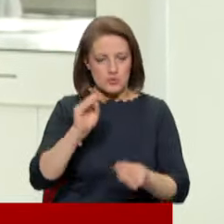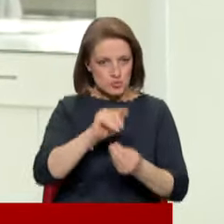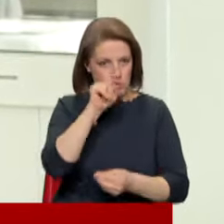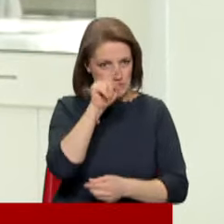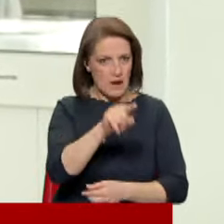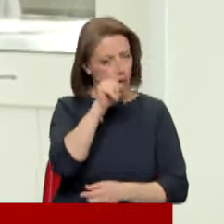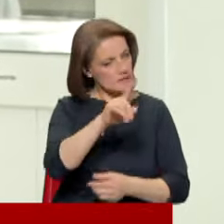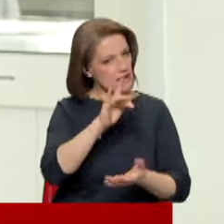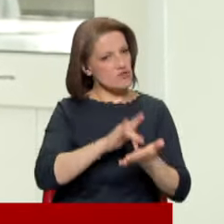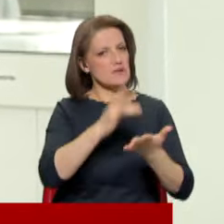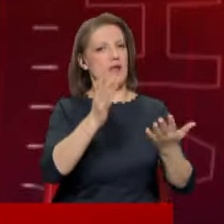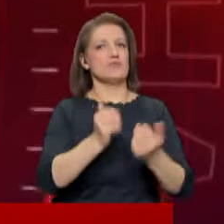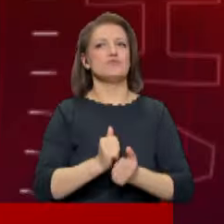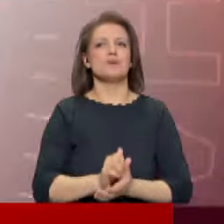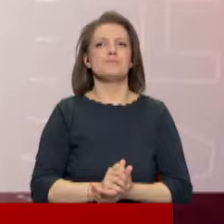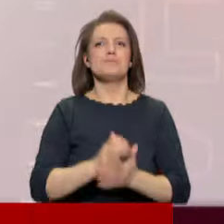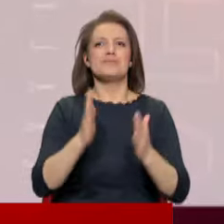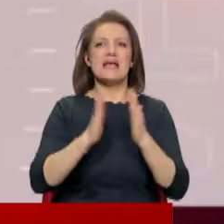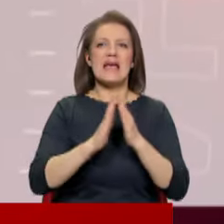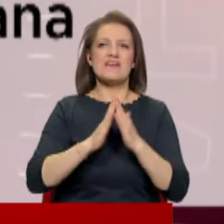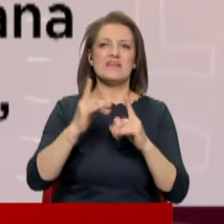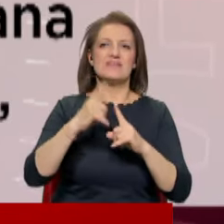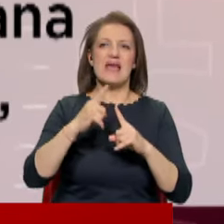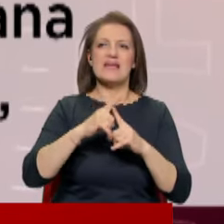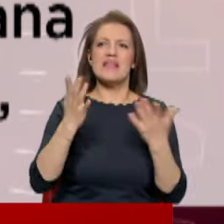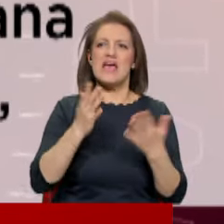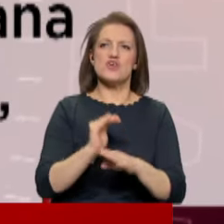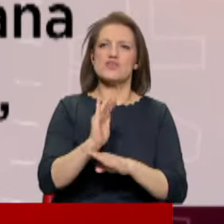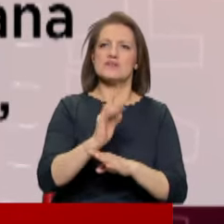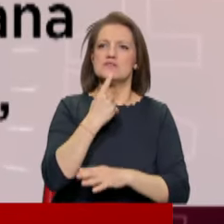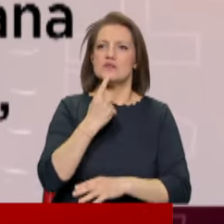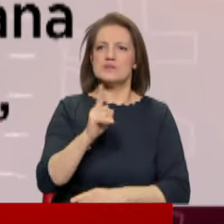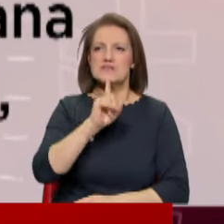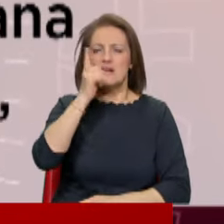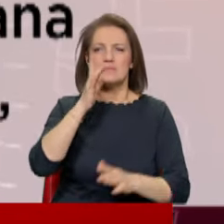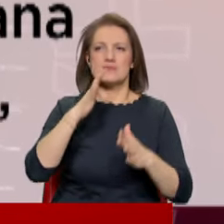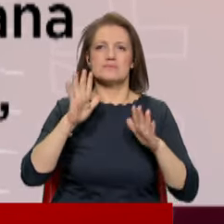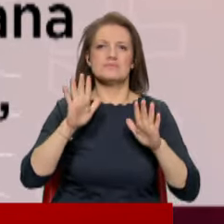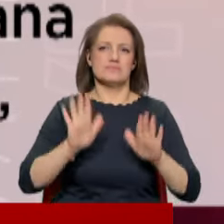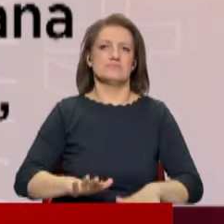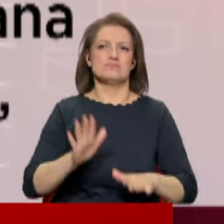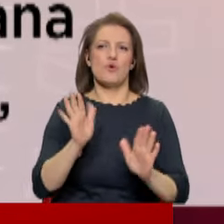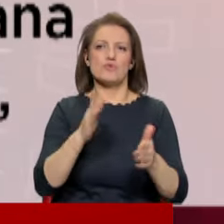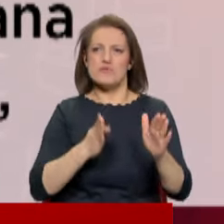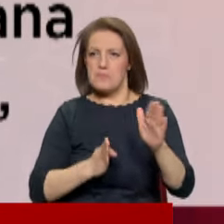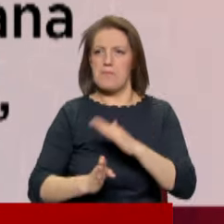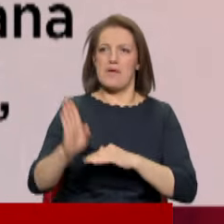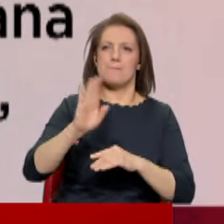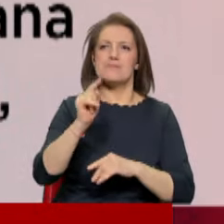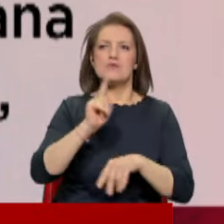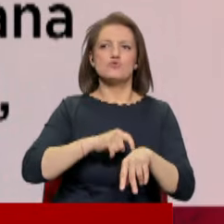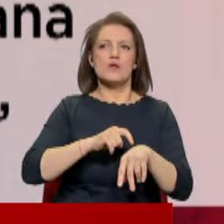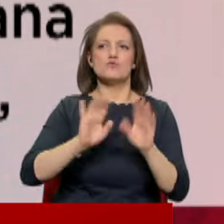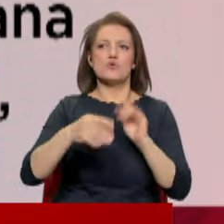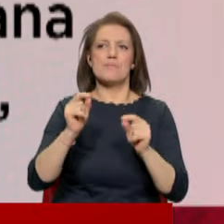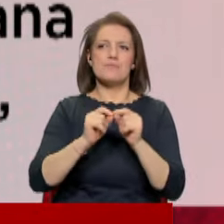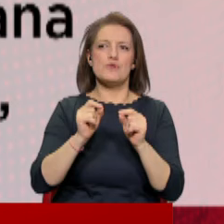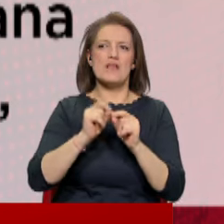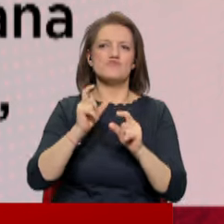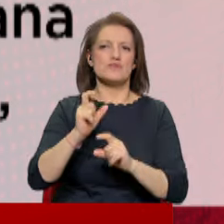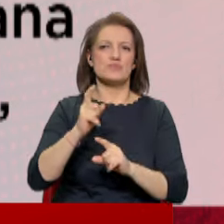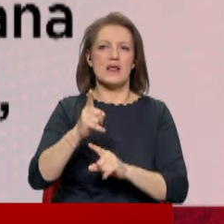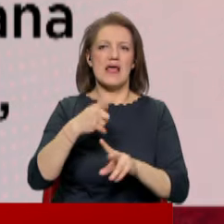suçluysa o da cezasını alacak. Evde T.Y. ne yaşadınız diye sordum. Yalnız kalmak istediğini söyleyip odasına çıktı. Bir süre sonra Bülent Cihan